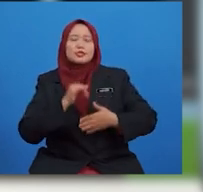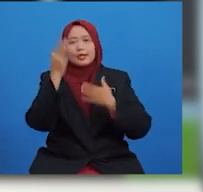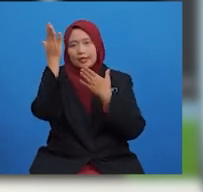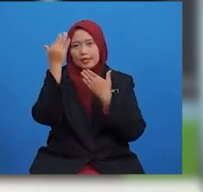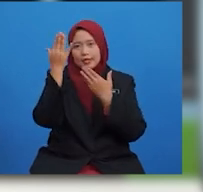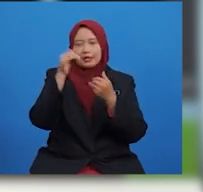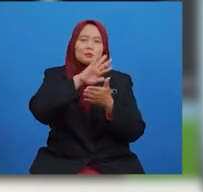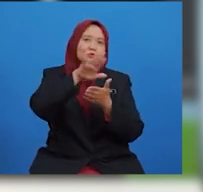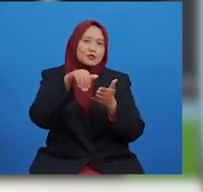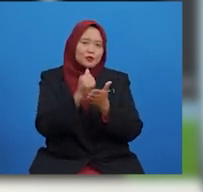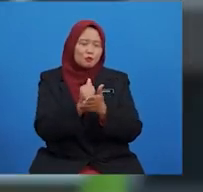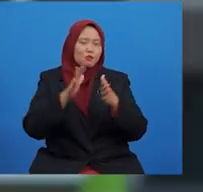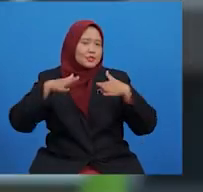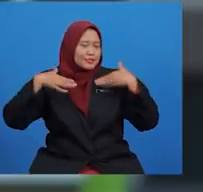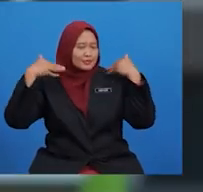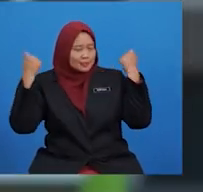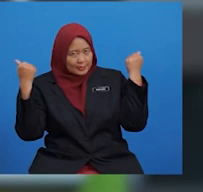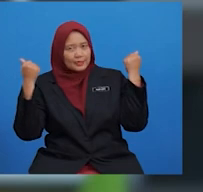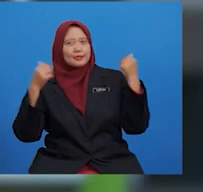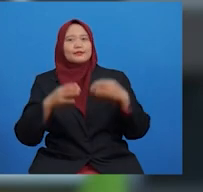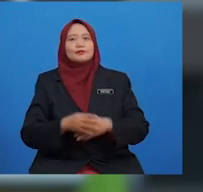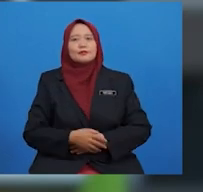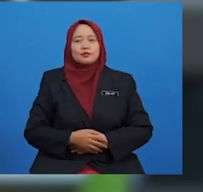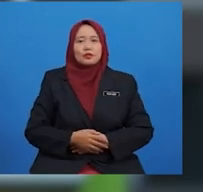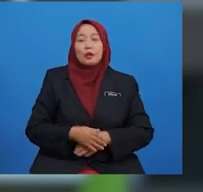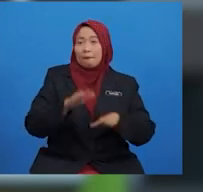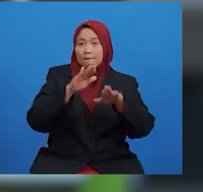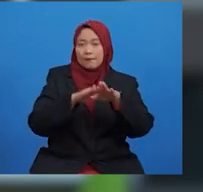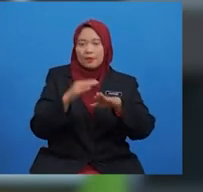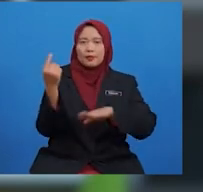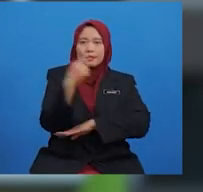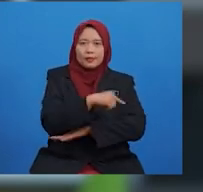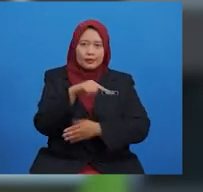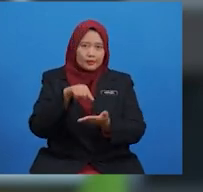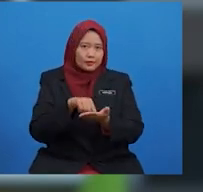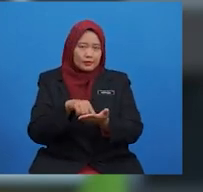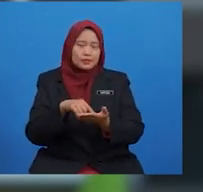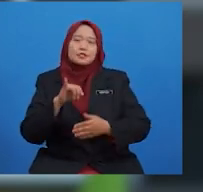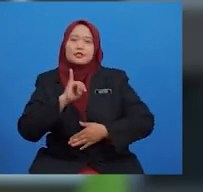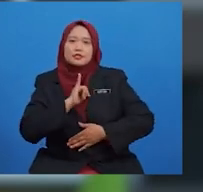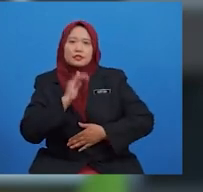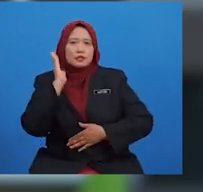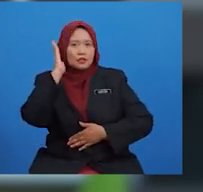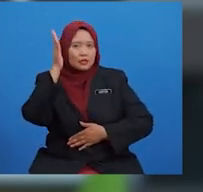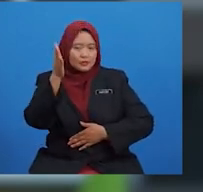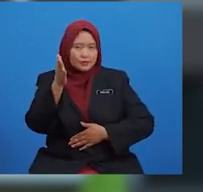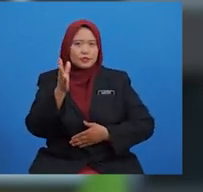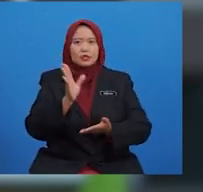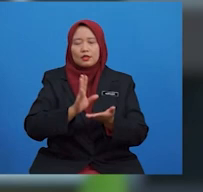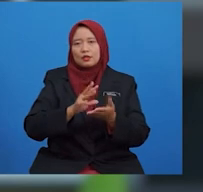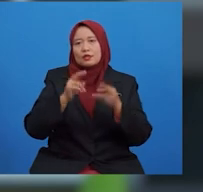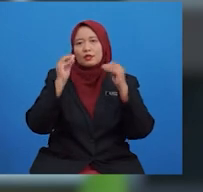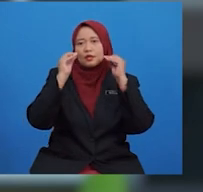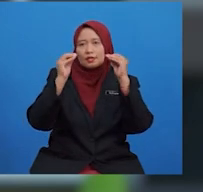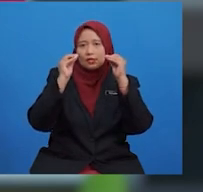keadaan sihat walafiat. Pada hari ini, cikgu akan membuat sesi pembelajaran berkaitan